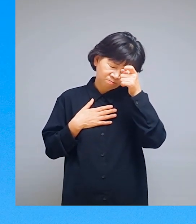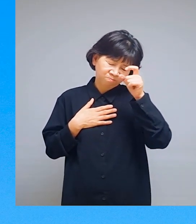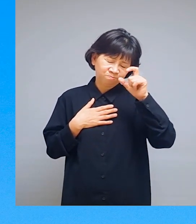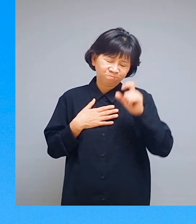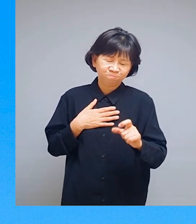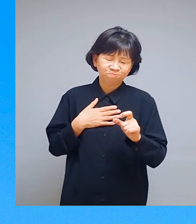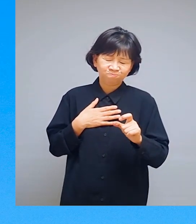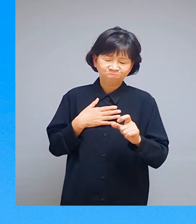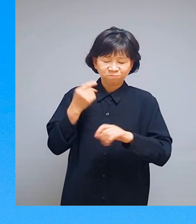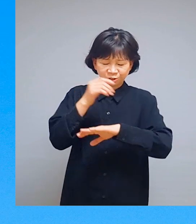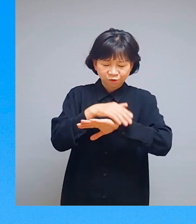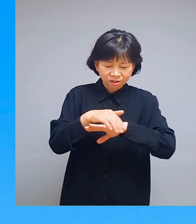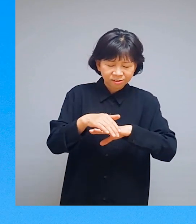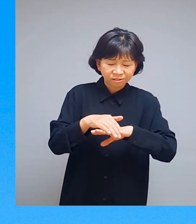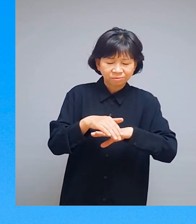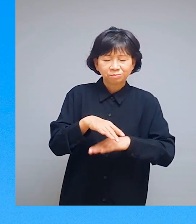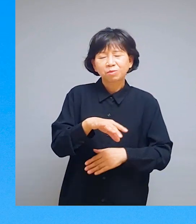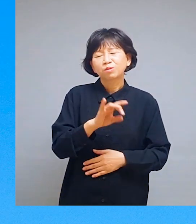뜻이, 우리의 계획이